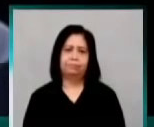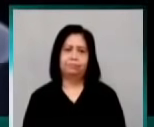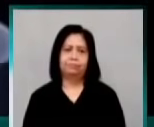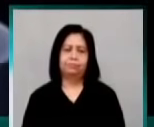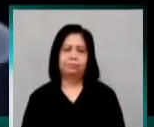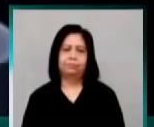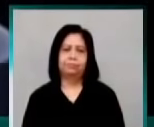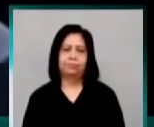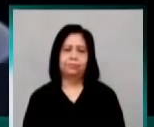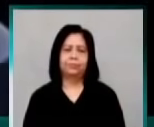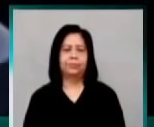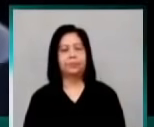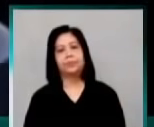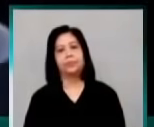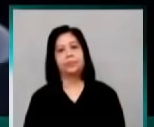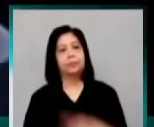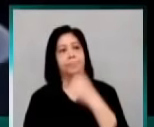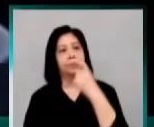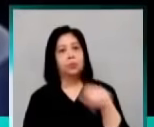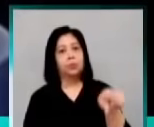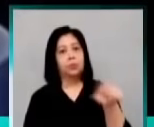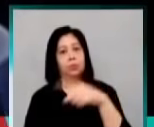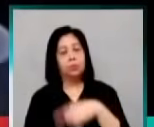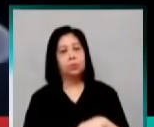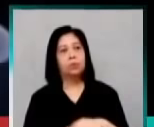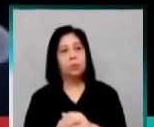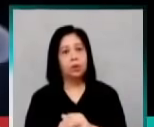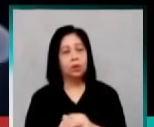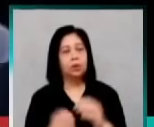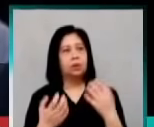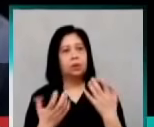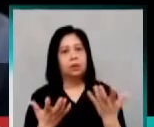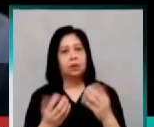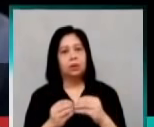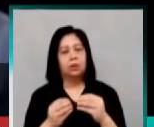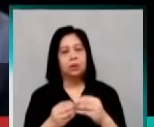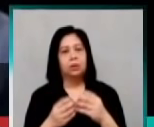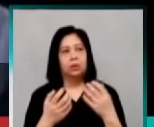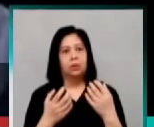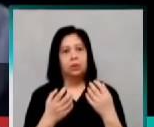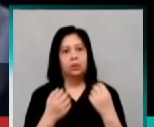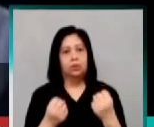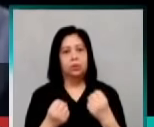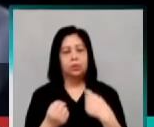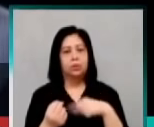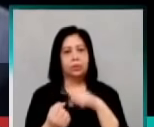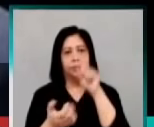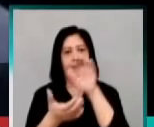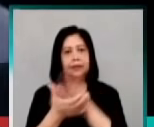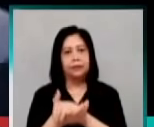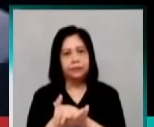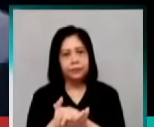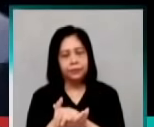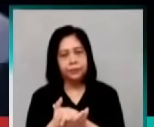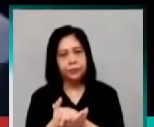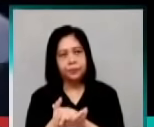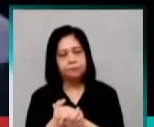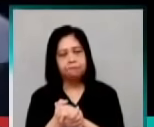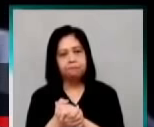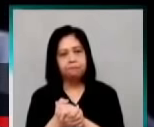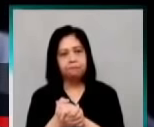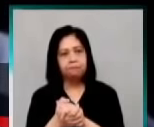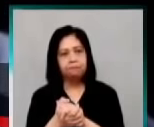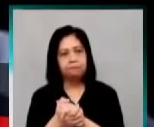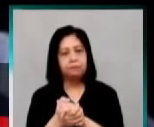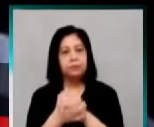At dahil sa inyo, tumitibay ang aming paniniwala na kung magtutulungan